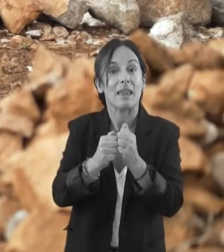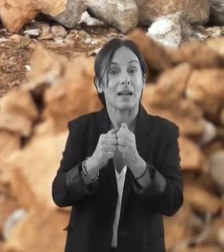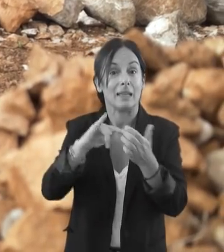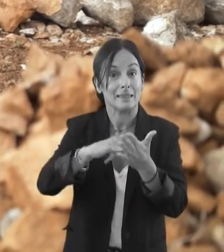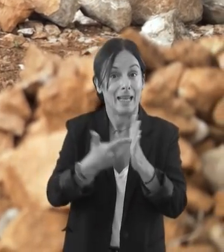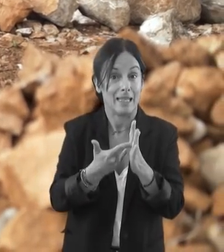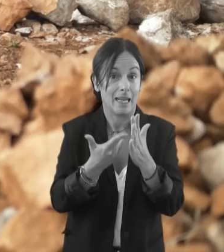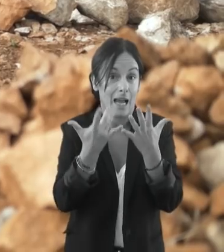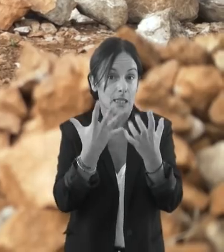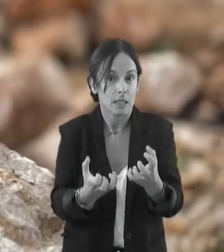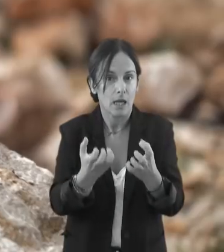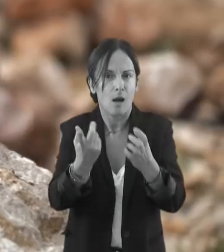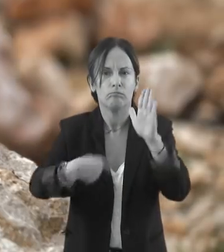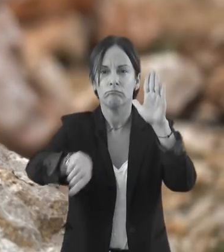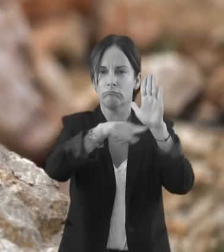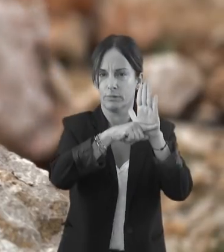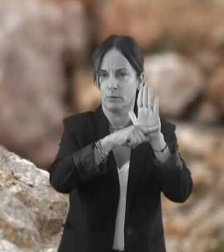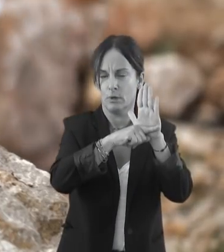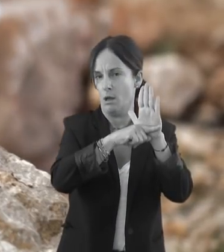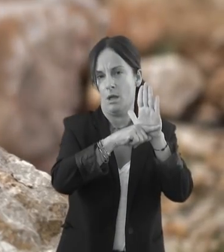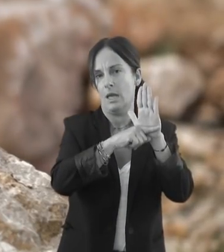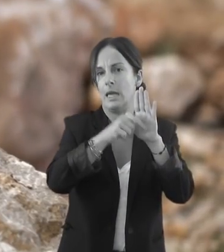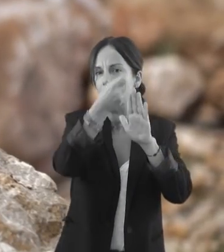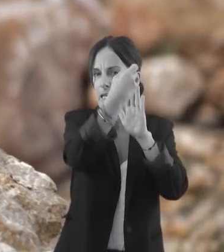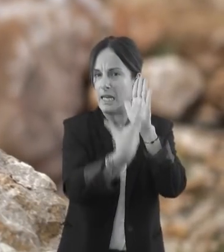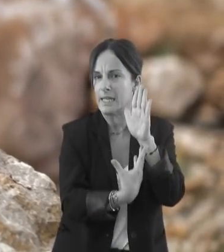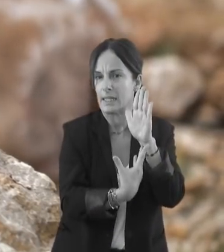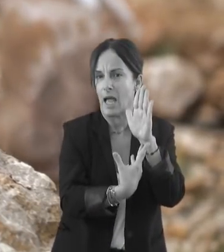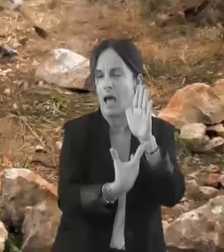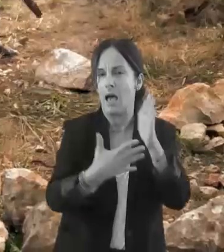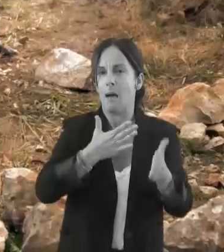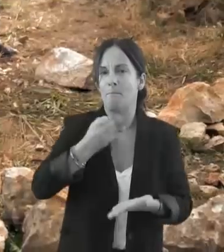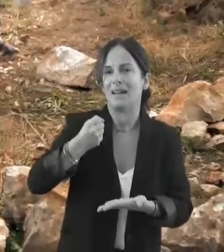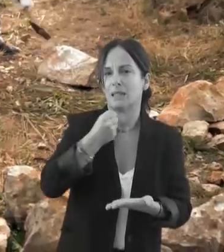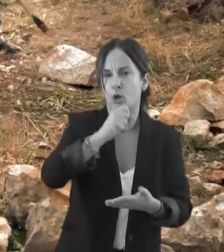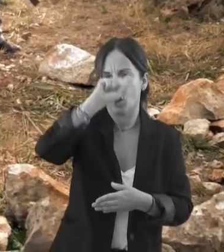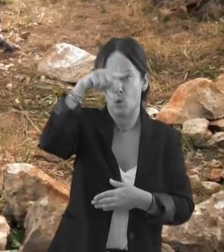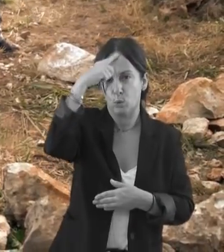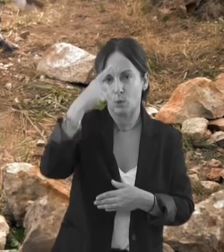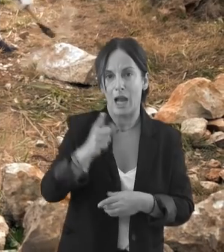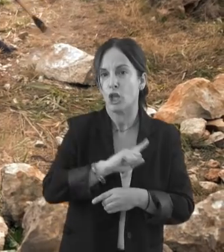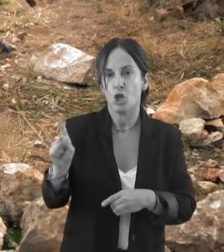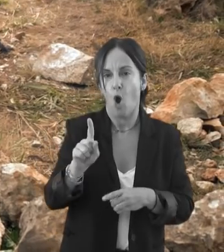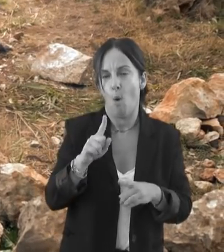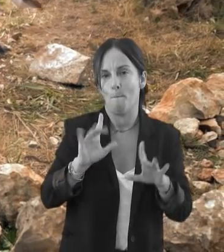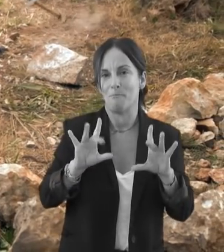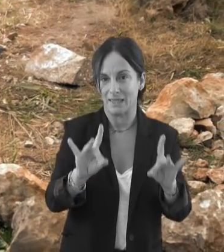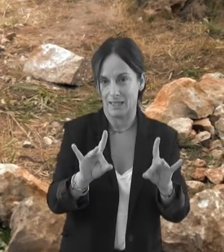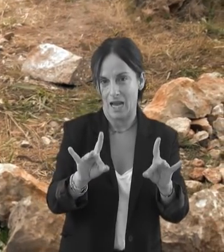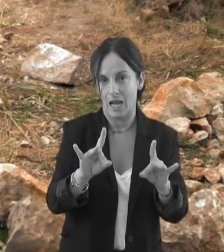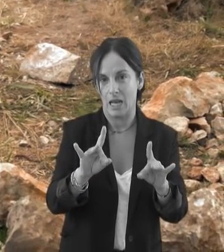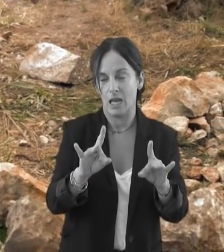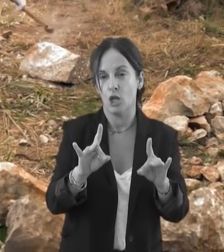margers inactius a través del sistema de validació de l'experiència. Tot això contribuirà